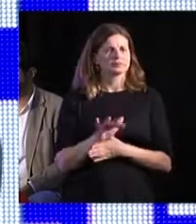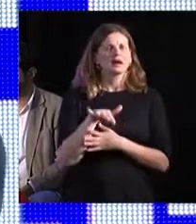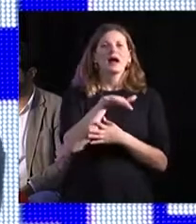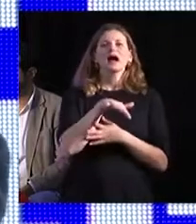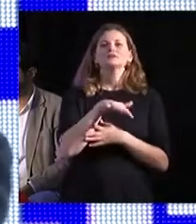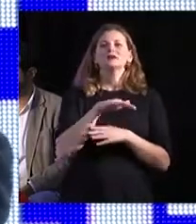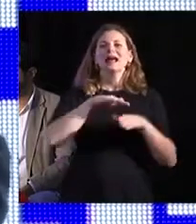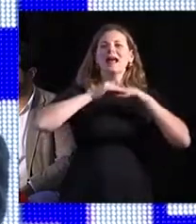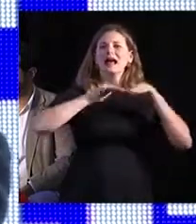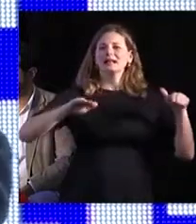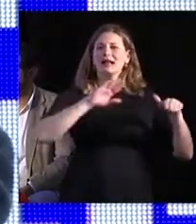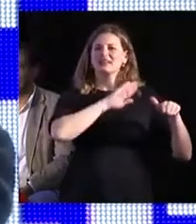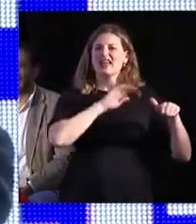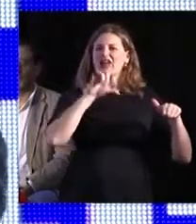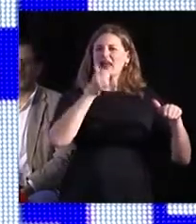Bota.